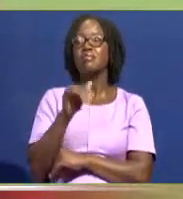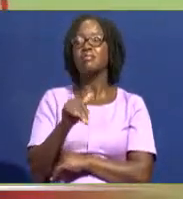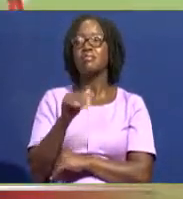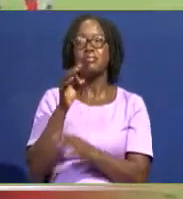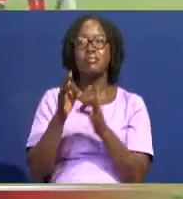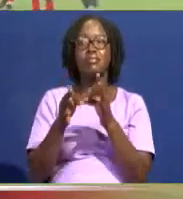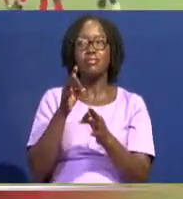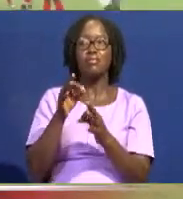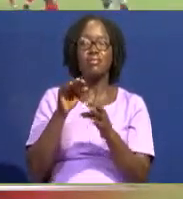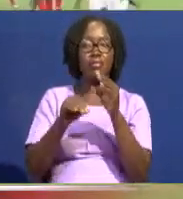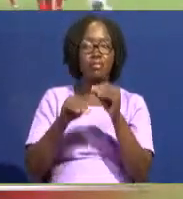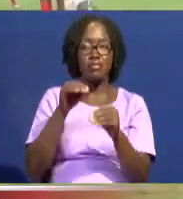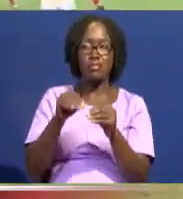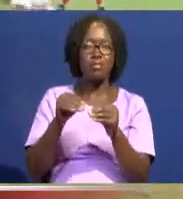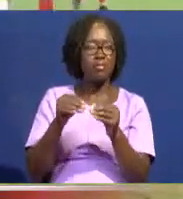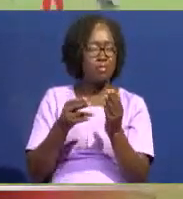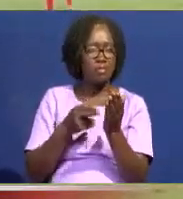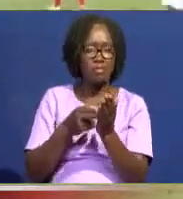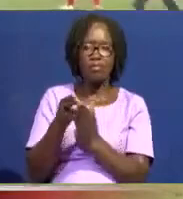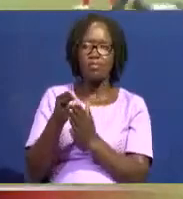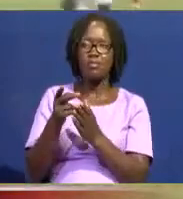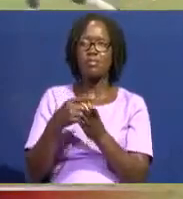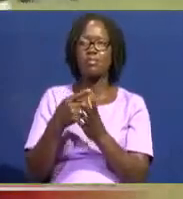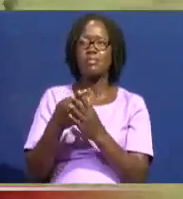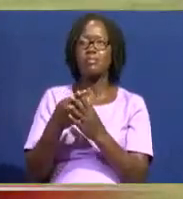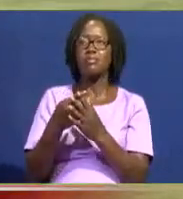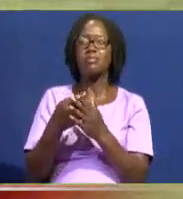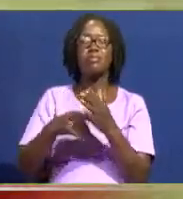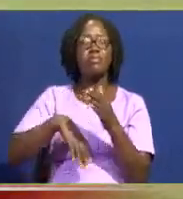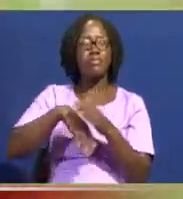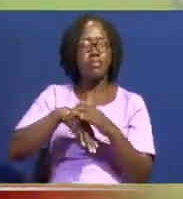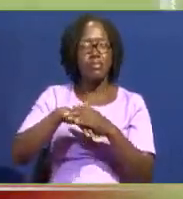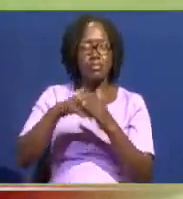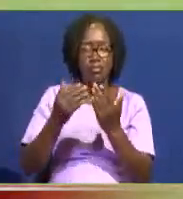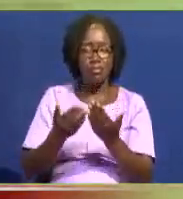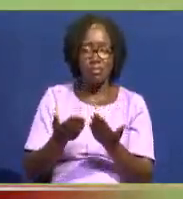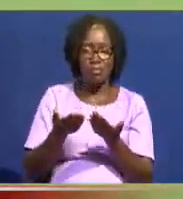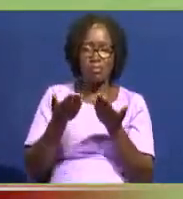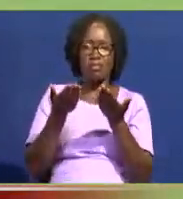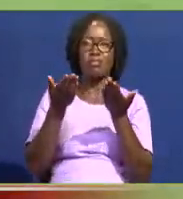iwapo uchaguzi utaandaliwa kwa njia mwafaka, basi mchezo wa soka utaimarika humu nchini.